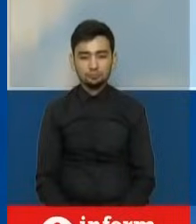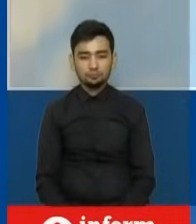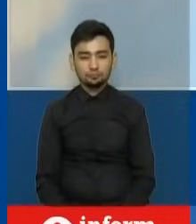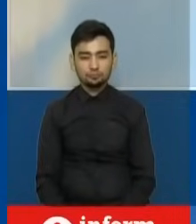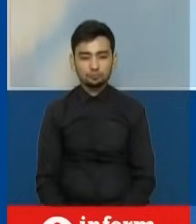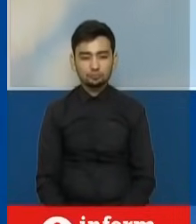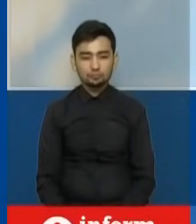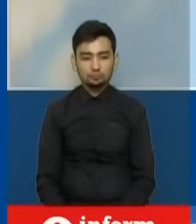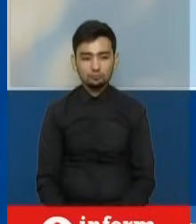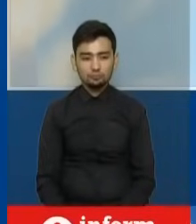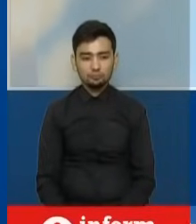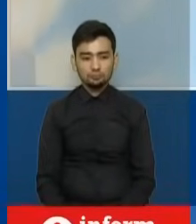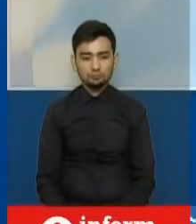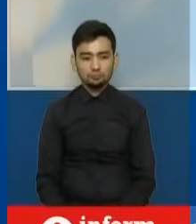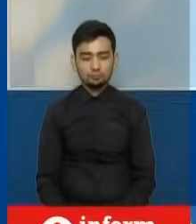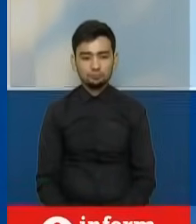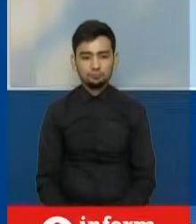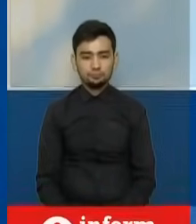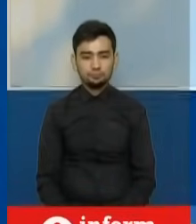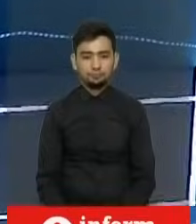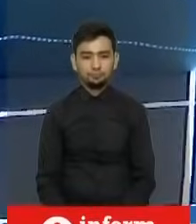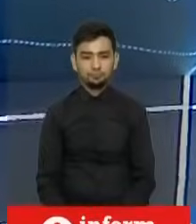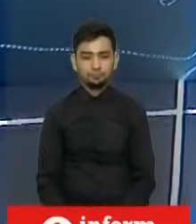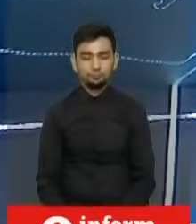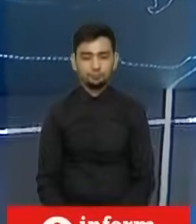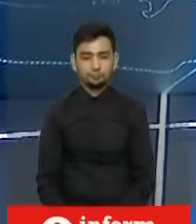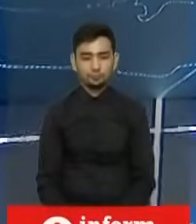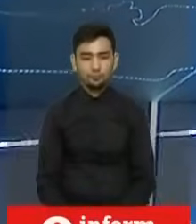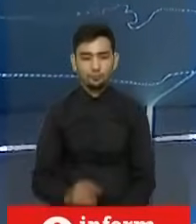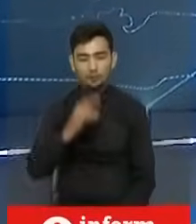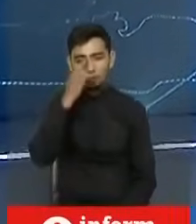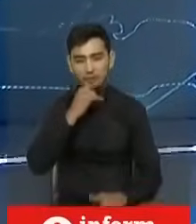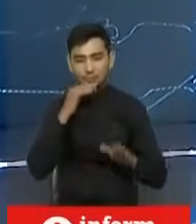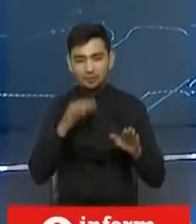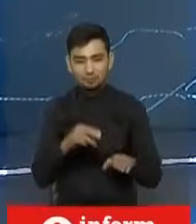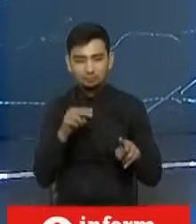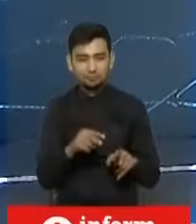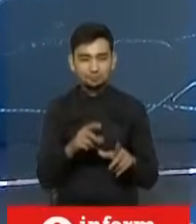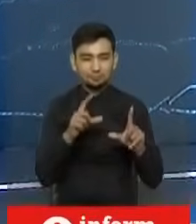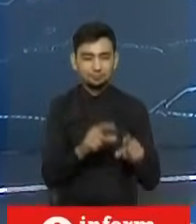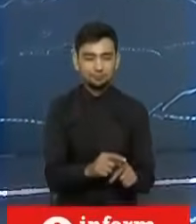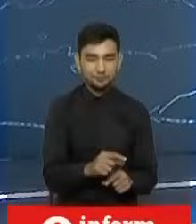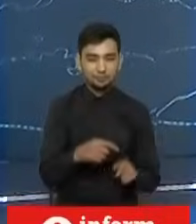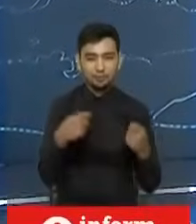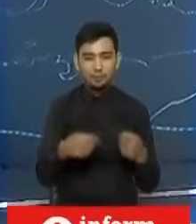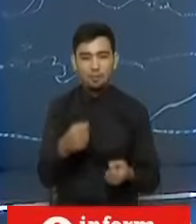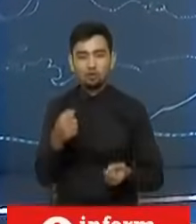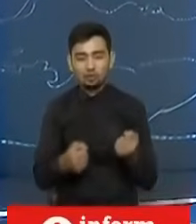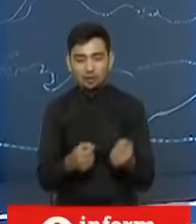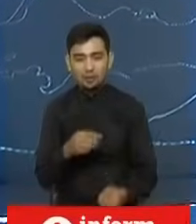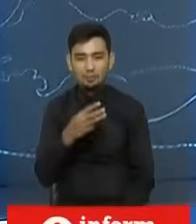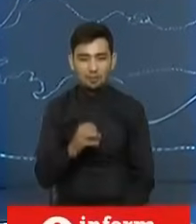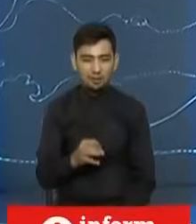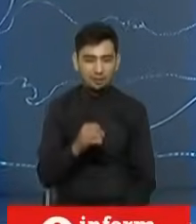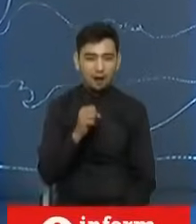Дурнеп Дзиев, Абзал Турабеков, Информбюро. В Казахстане наблюдается снижение продаж авто. В мае по